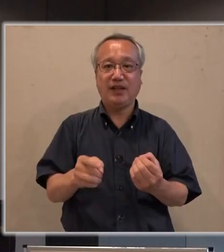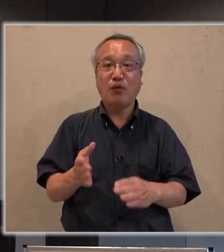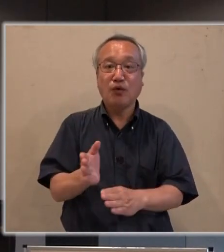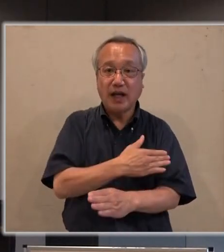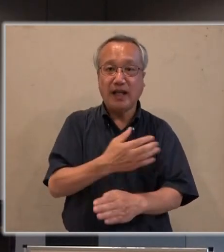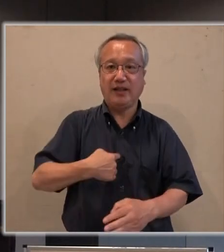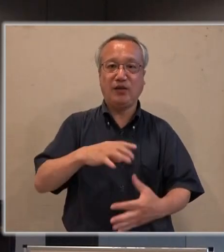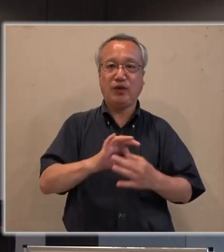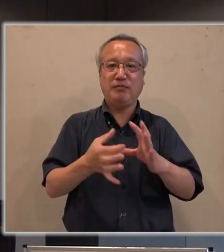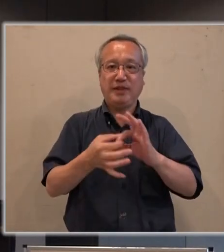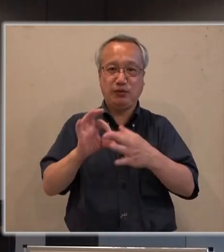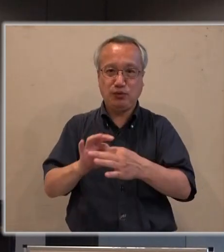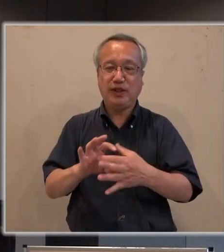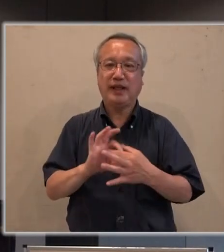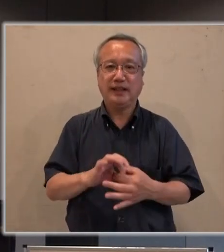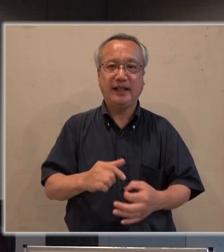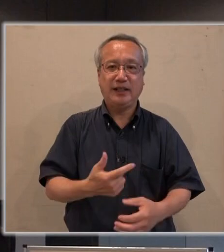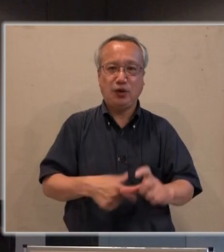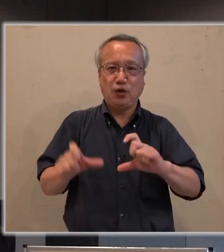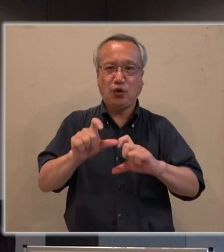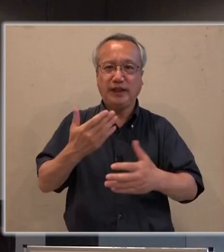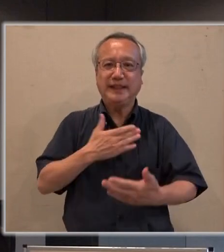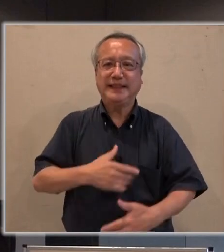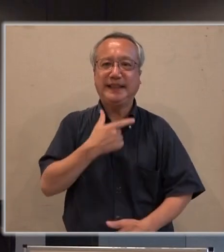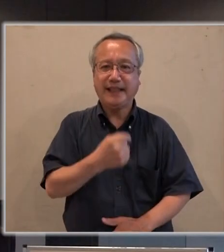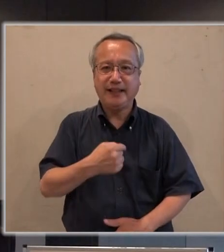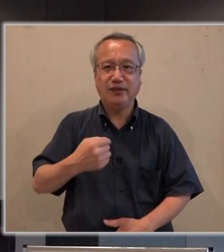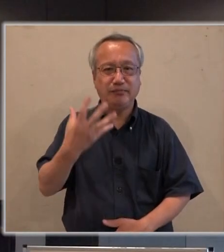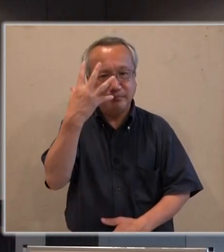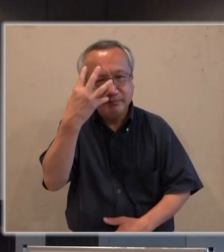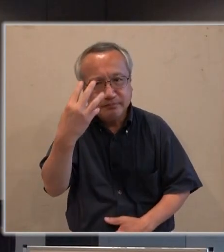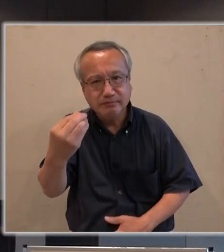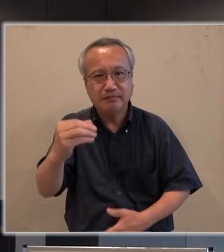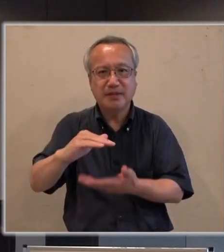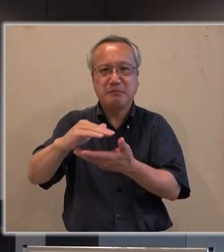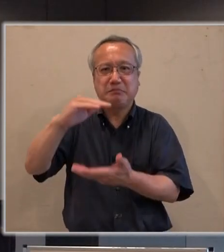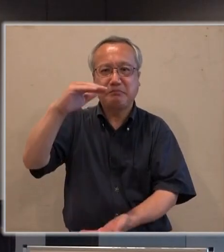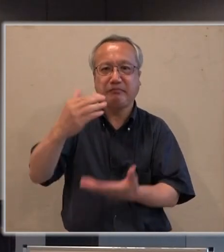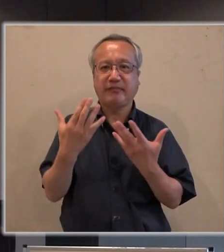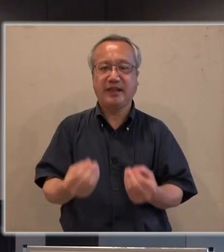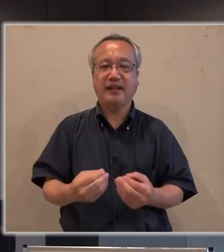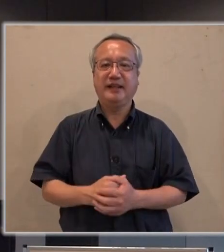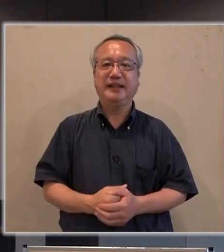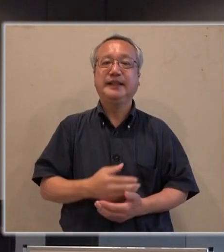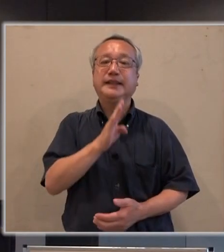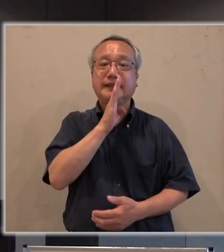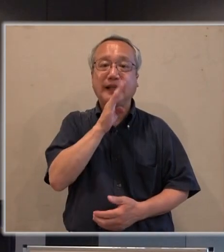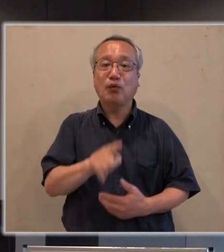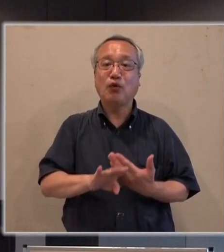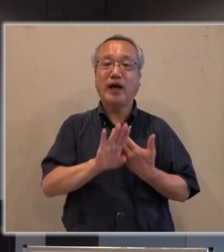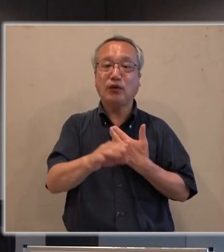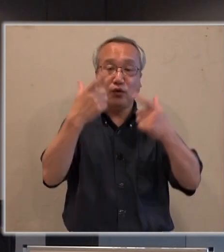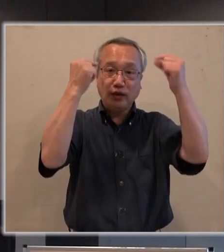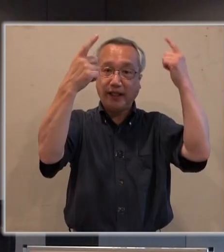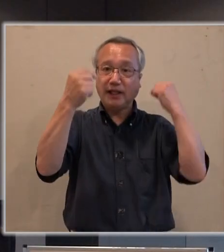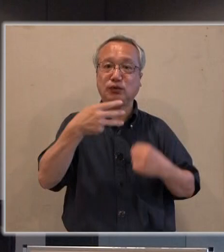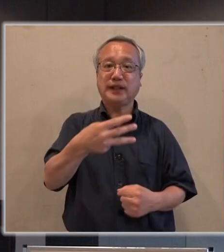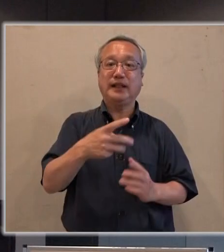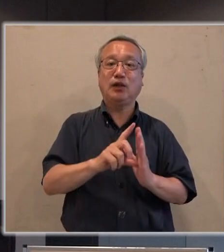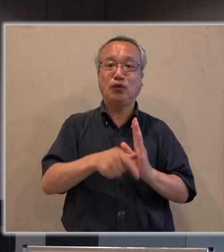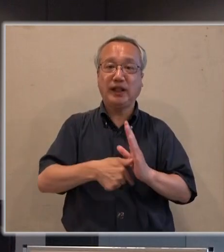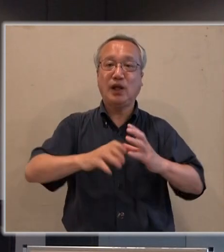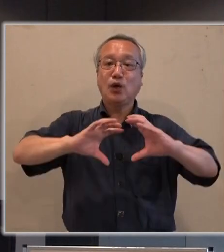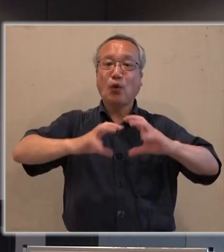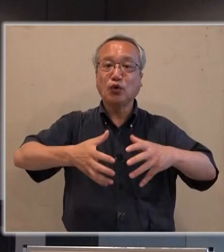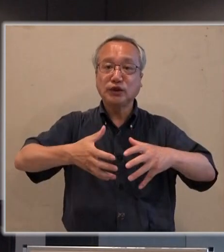ックに関してより知りたいという興味が増していきました。実際にこの後大学3年時には国